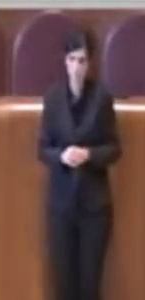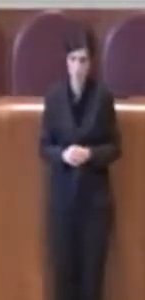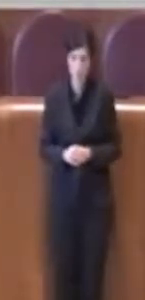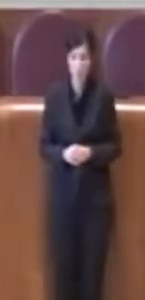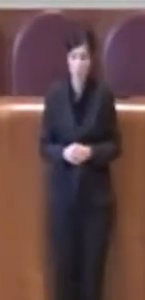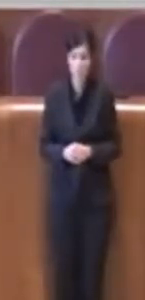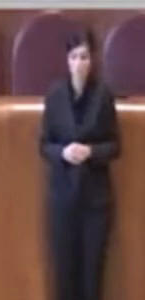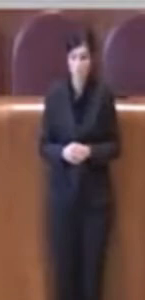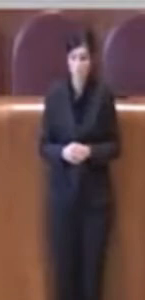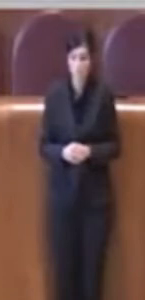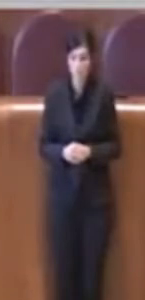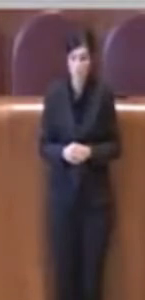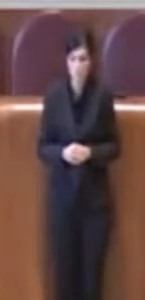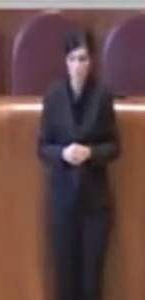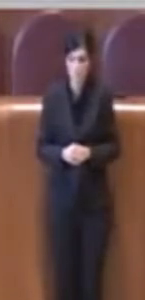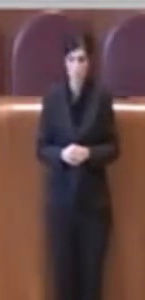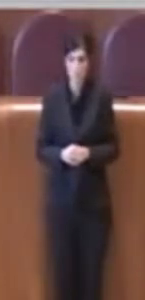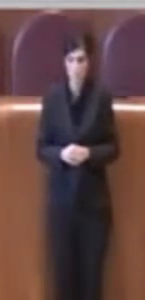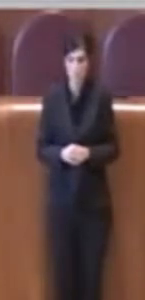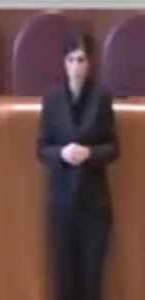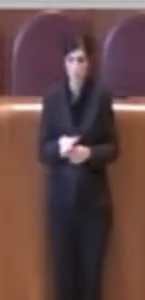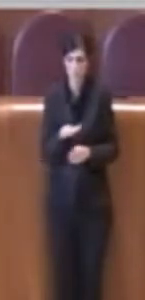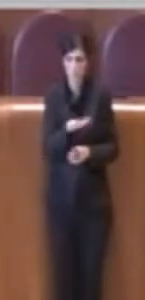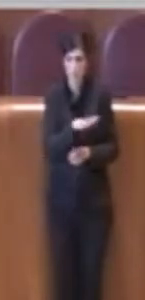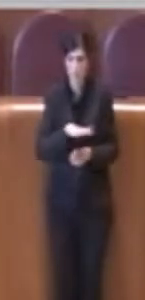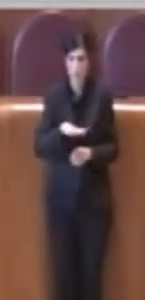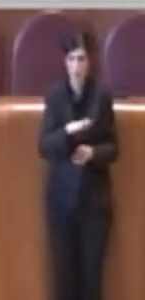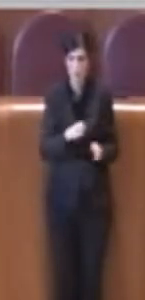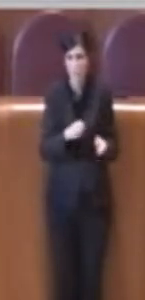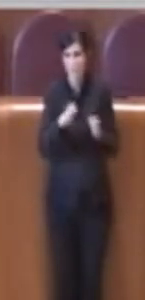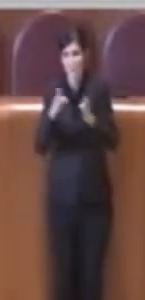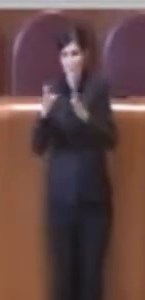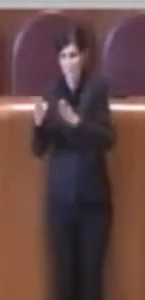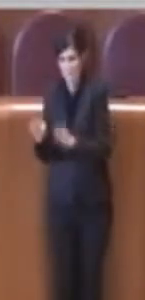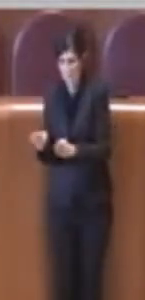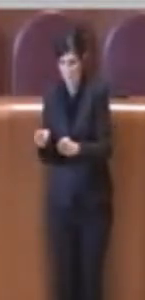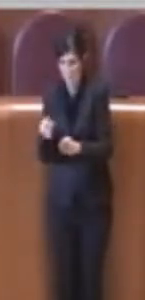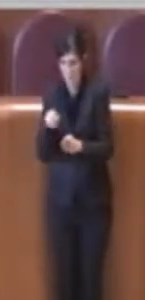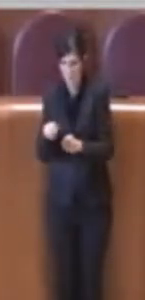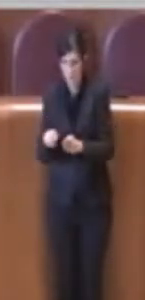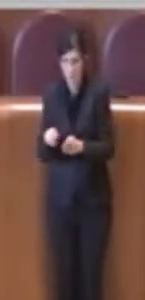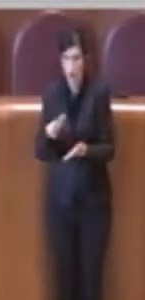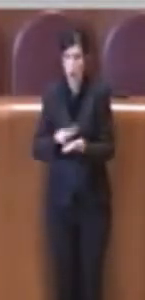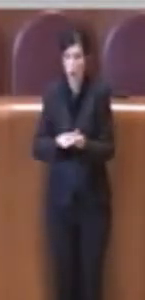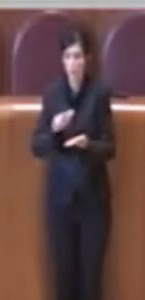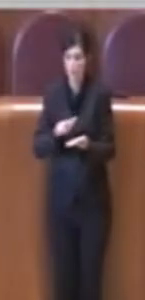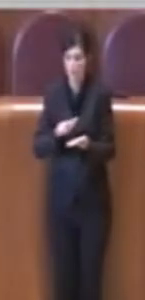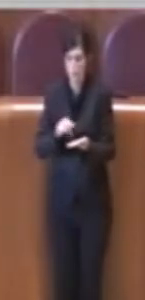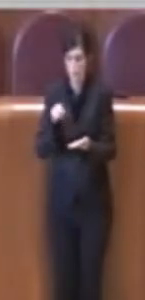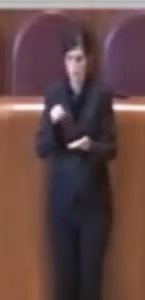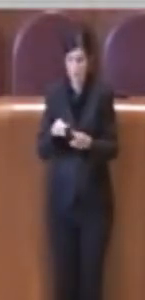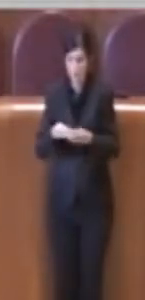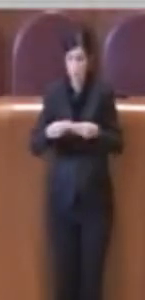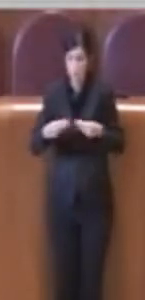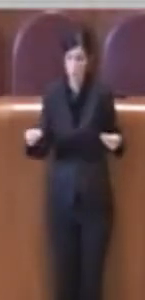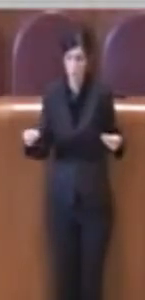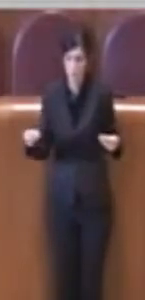Il richiamo alle delocalizzazioni in aggiunta al concetto di rilocalizzazioni che confermiamo è uno